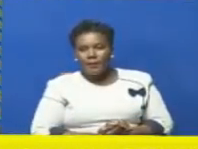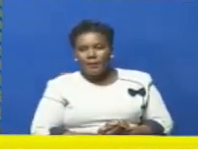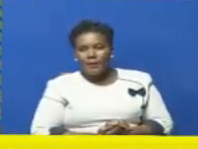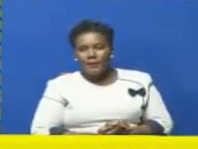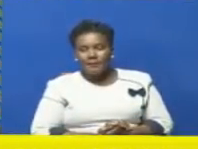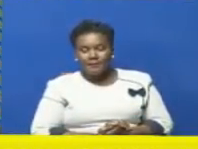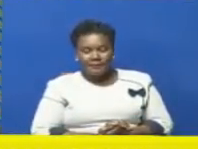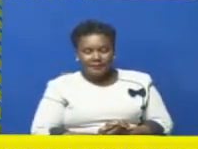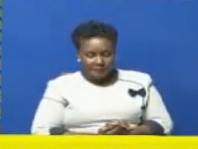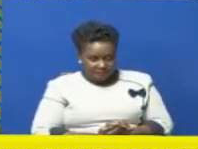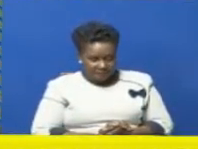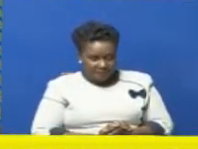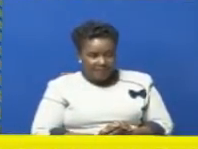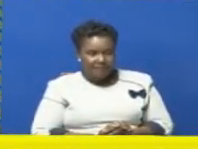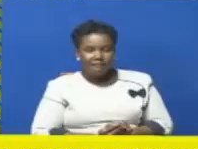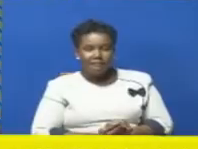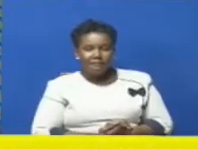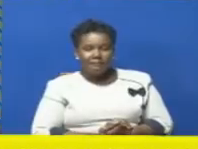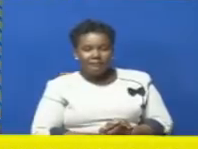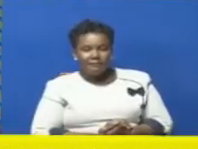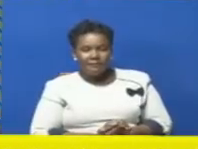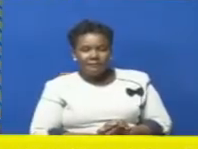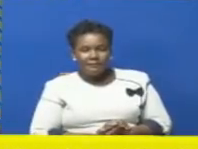zimesalia? Kwa naogopa watu sija wakaumia.